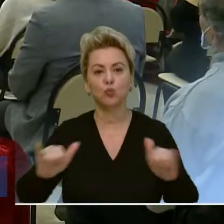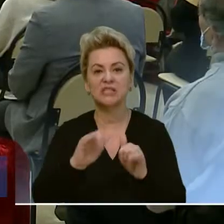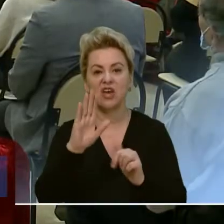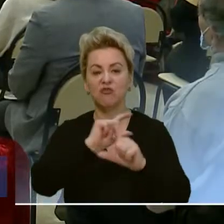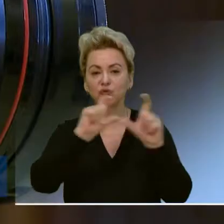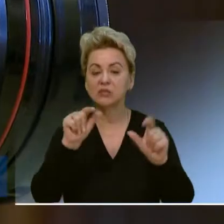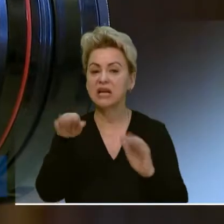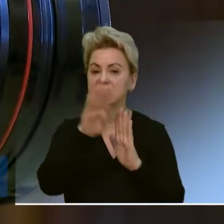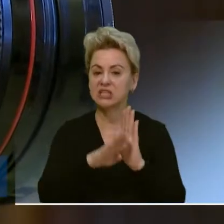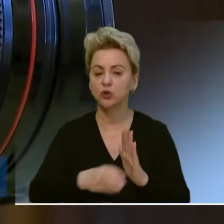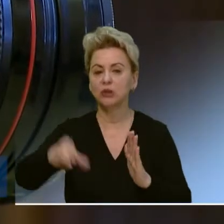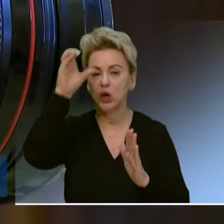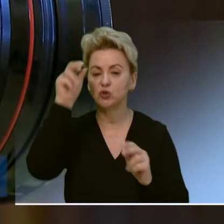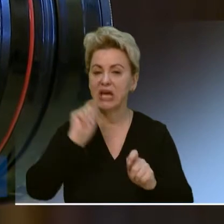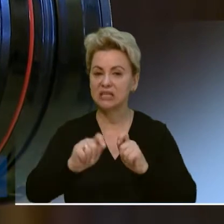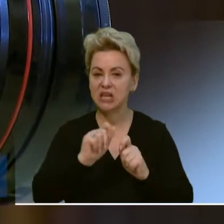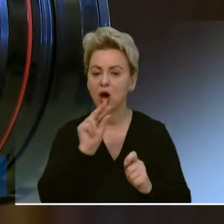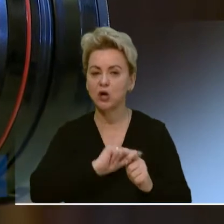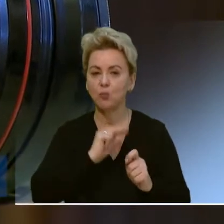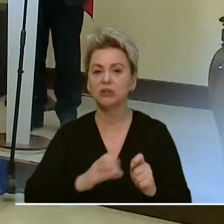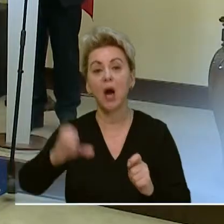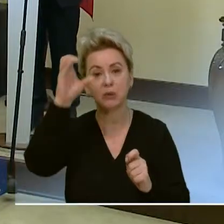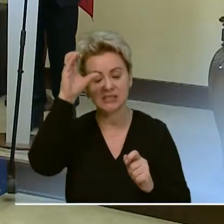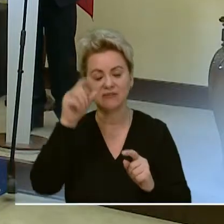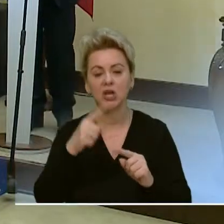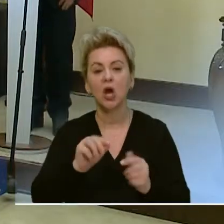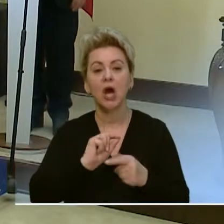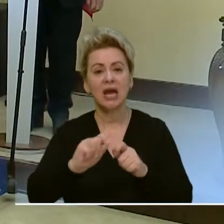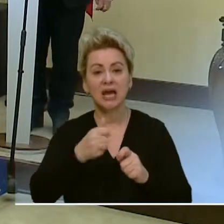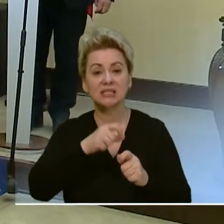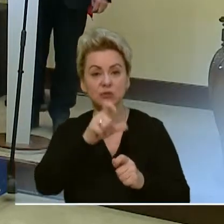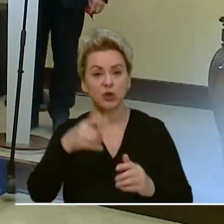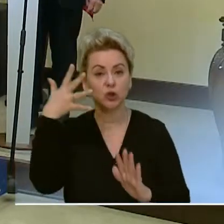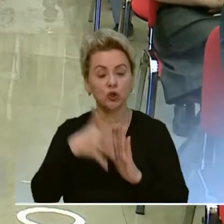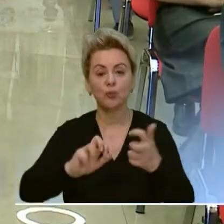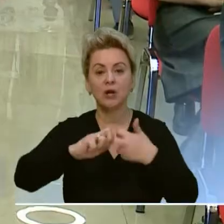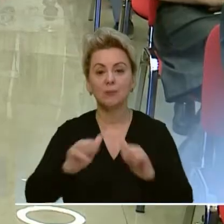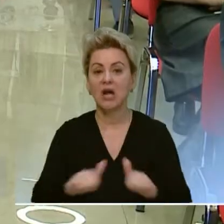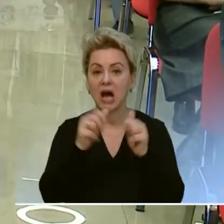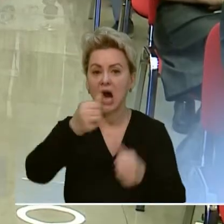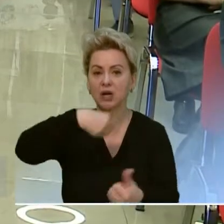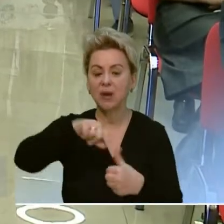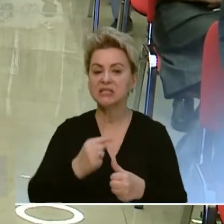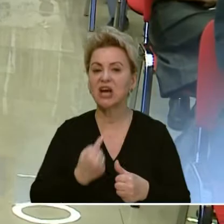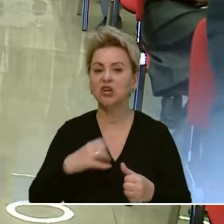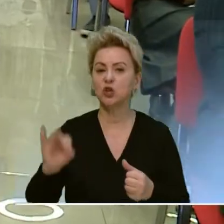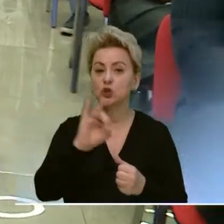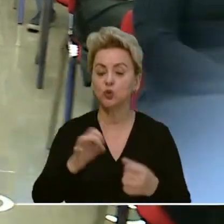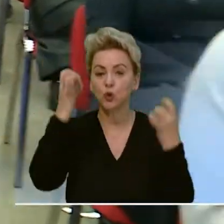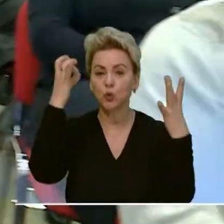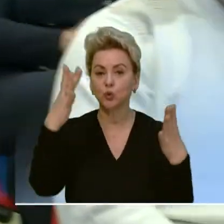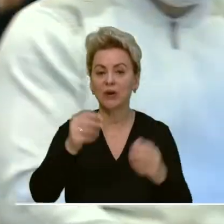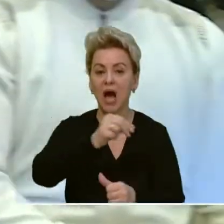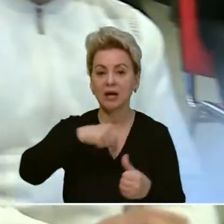вуза. Его задачи – научно-исследовательская работа и образование. Эксперты будут изучать проблемы развития армянского языка, истории и